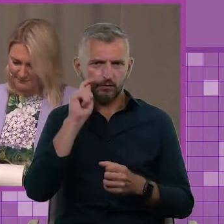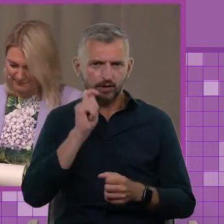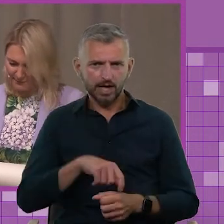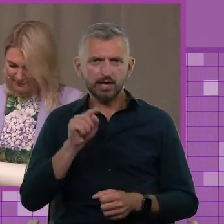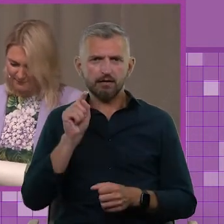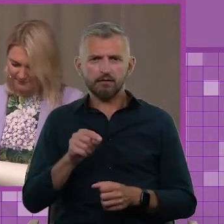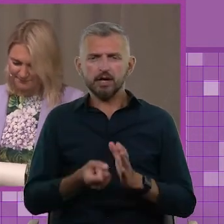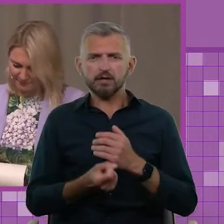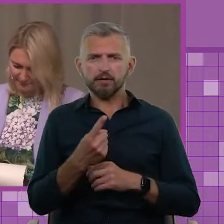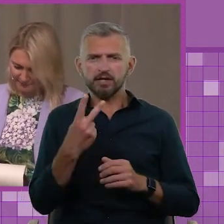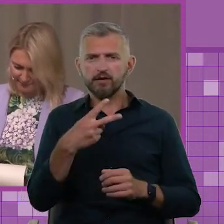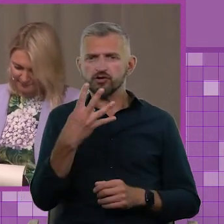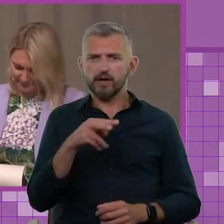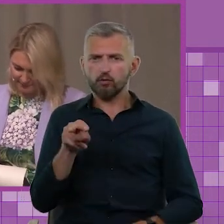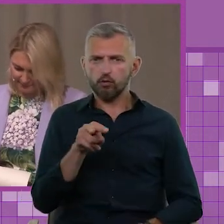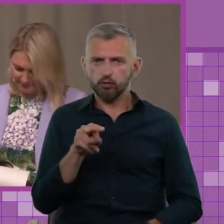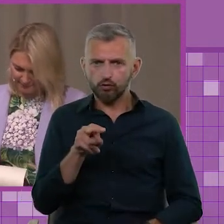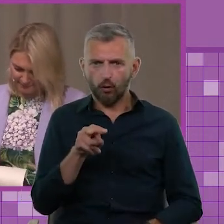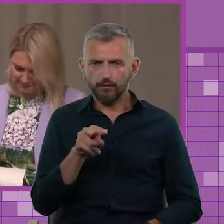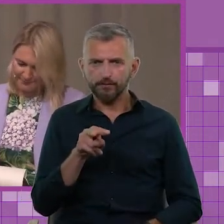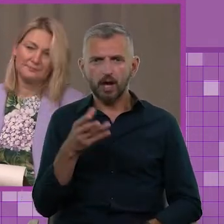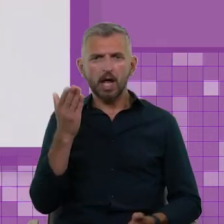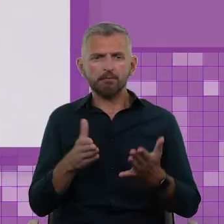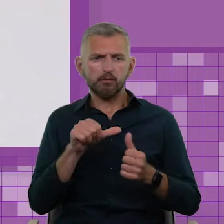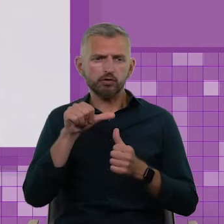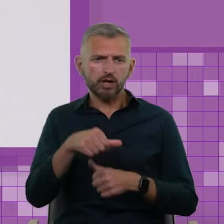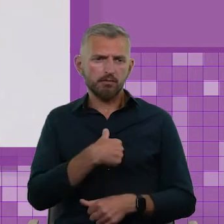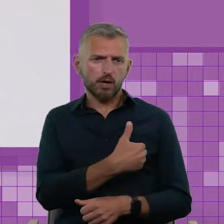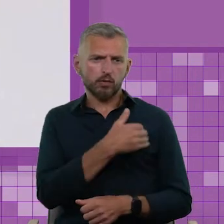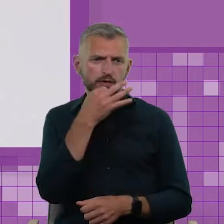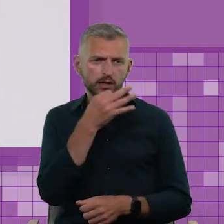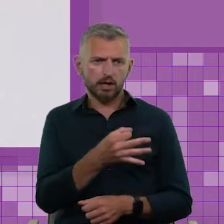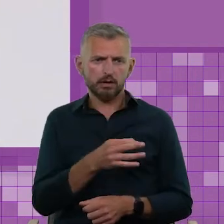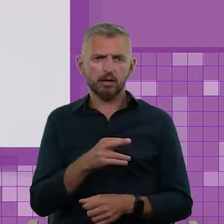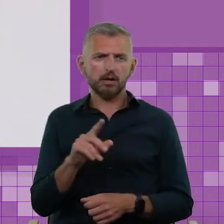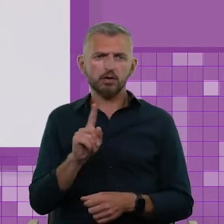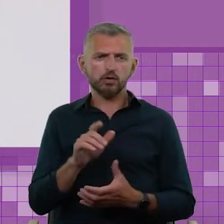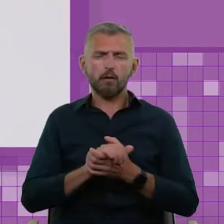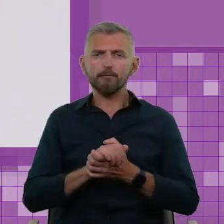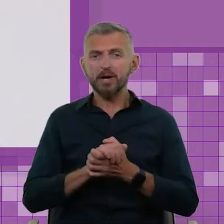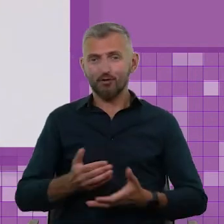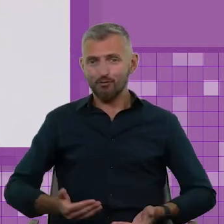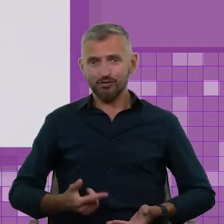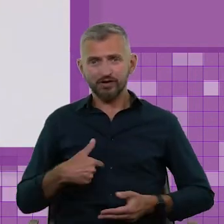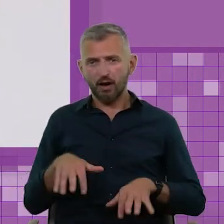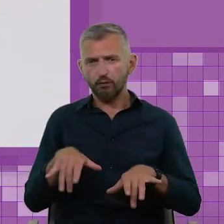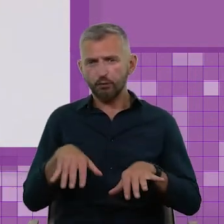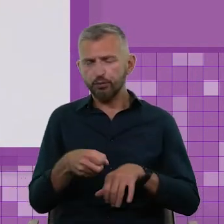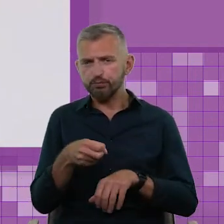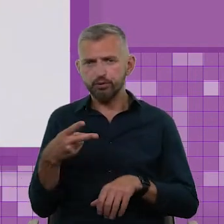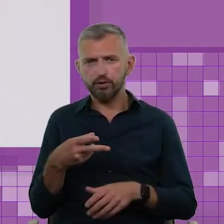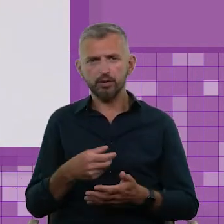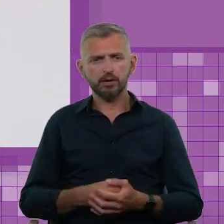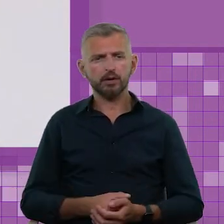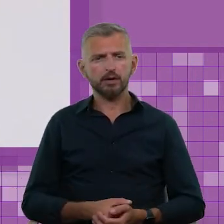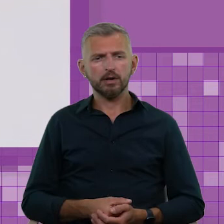з'явилася від 24 лютого. Мабуть, окремо, я хочу сказати, що я в мирному житті айтішниця, я адміністратор баз даних